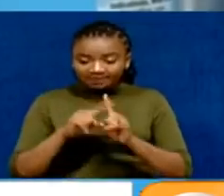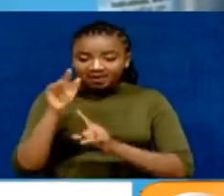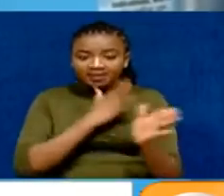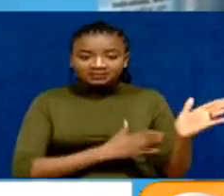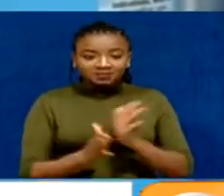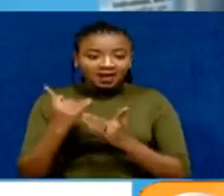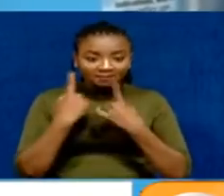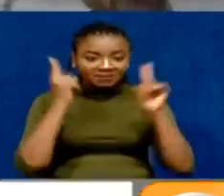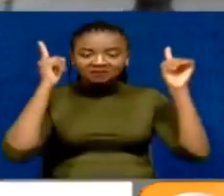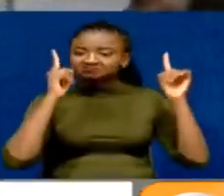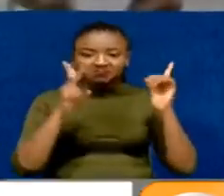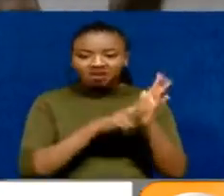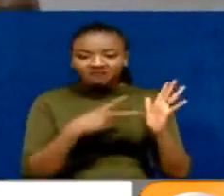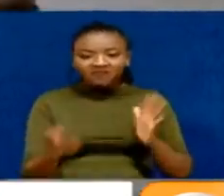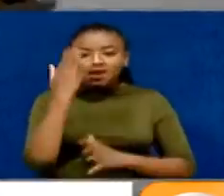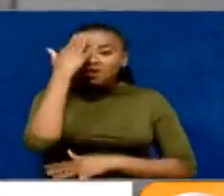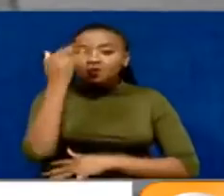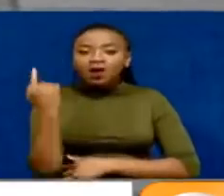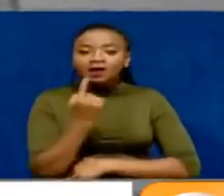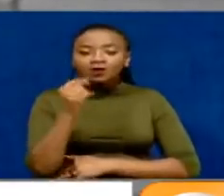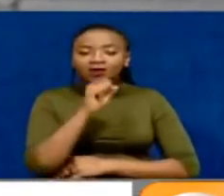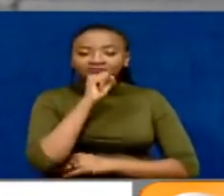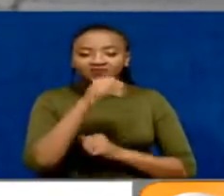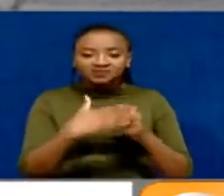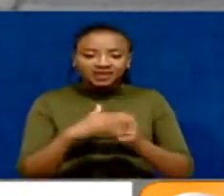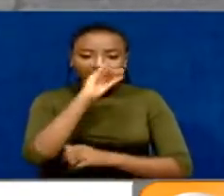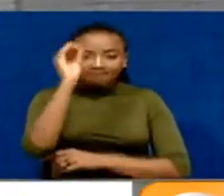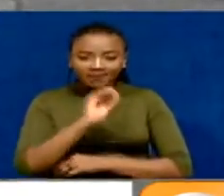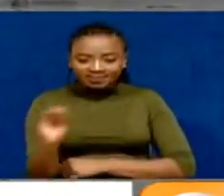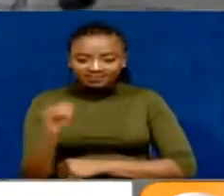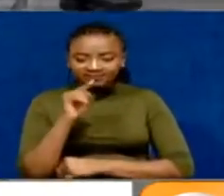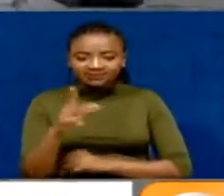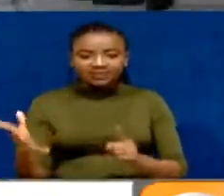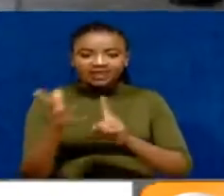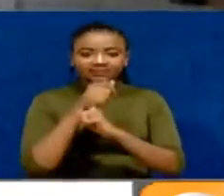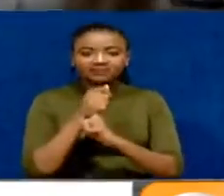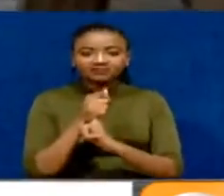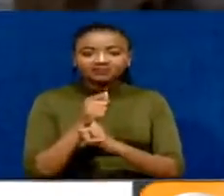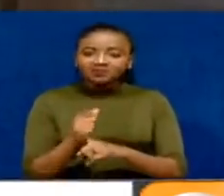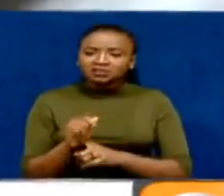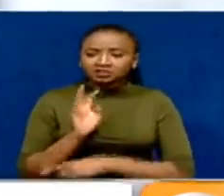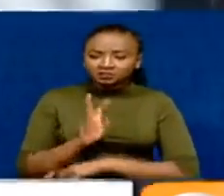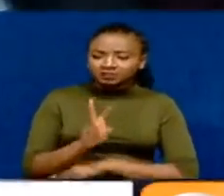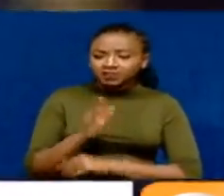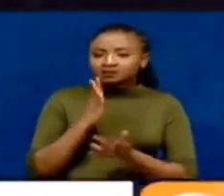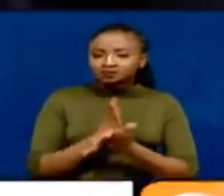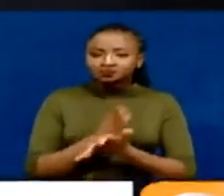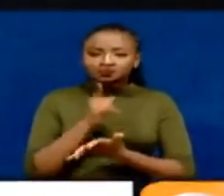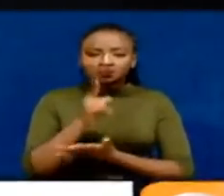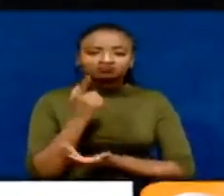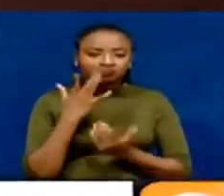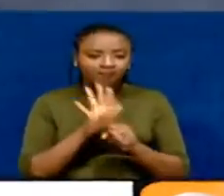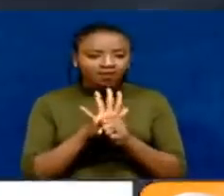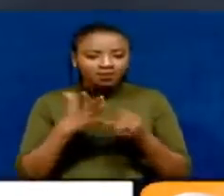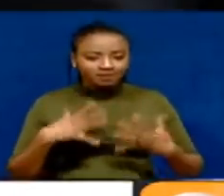huo ulifeli kwani ni 59% pekee iliyofikia, jambo ambalo limechangia